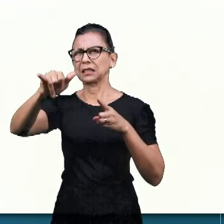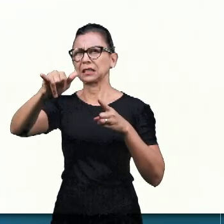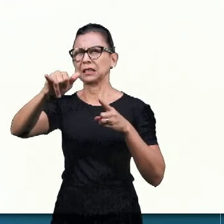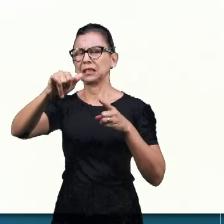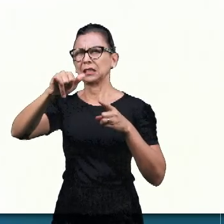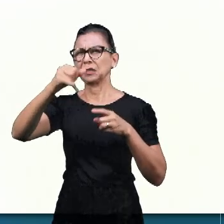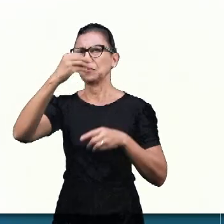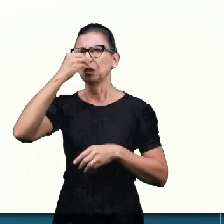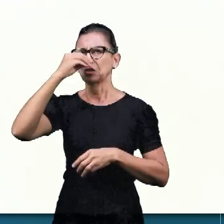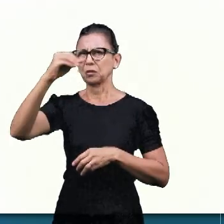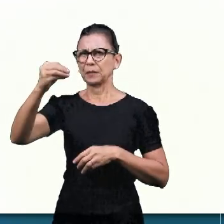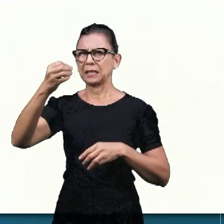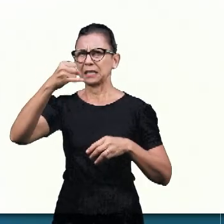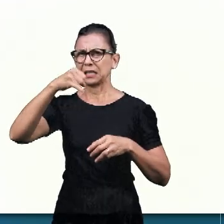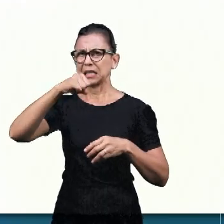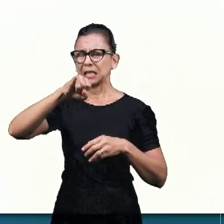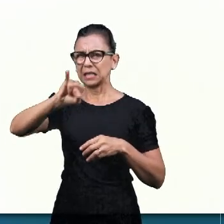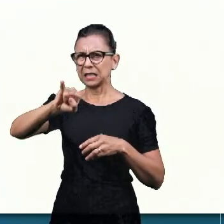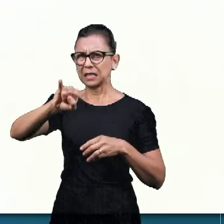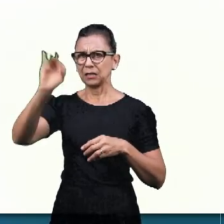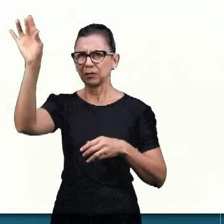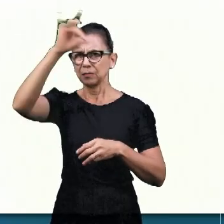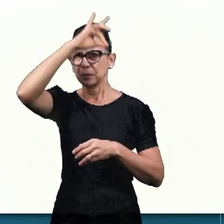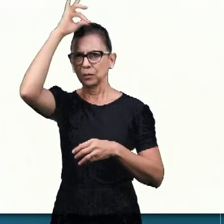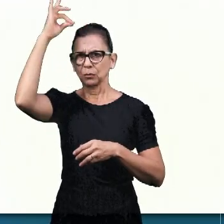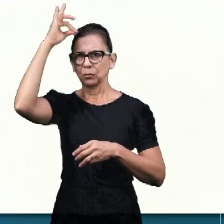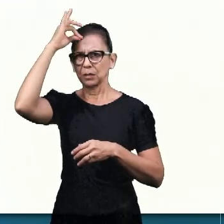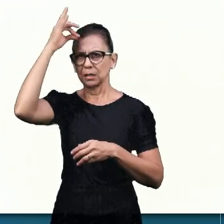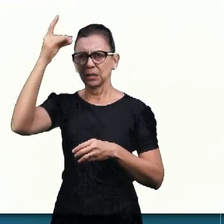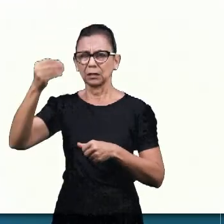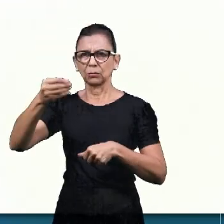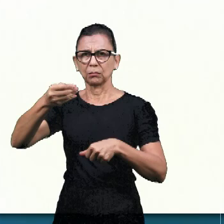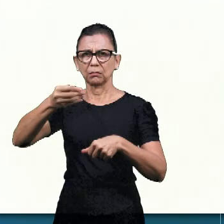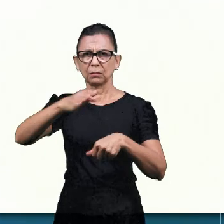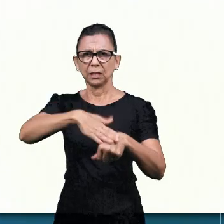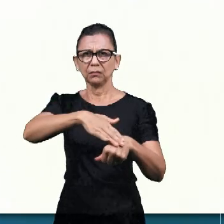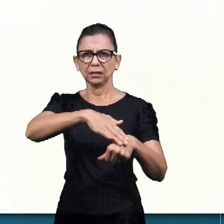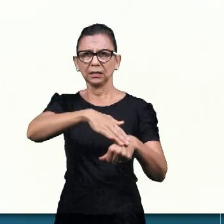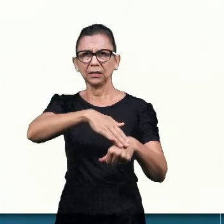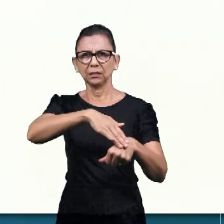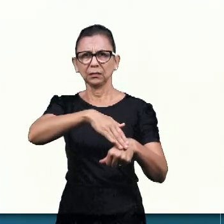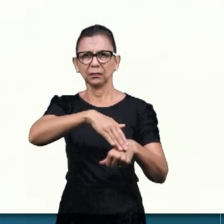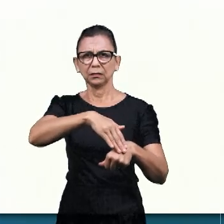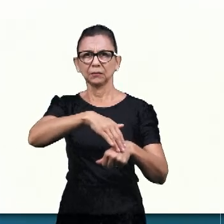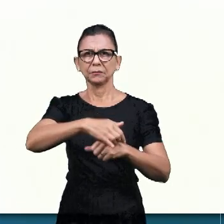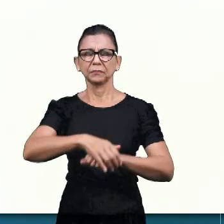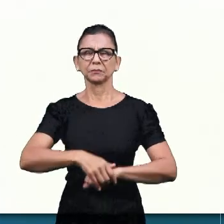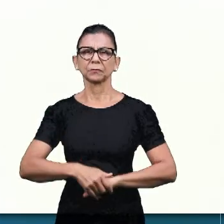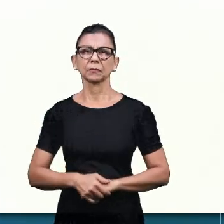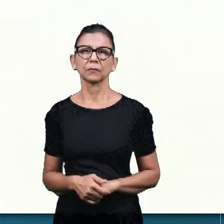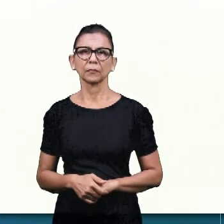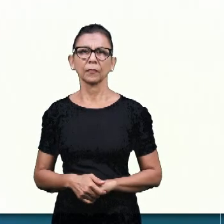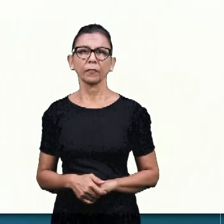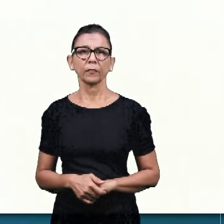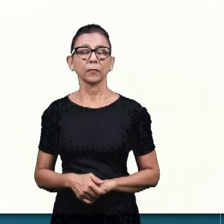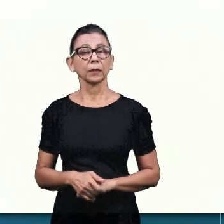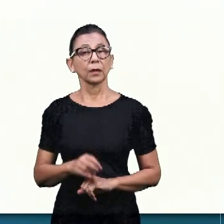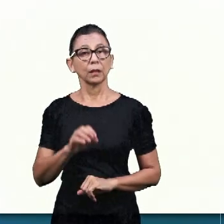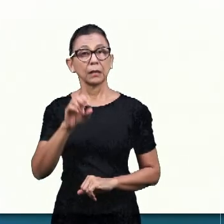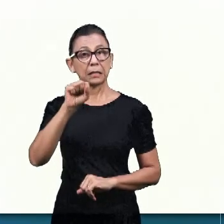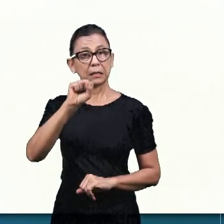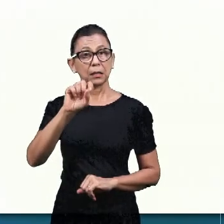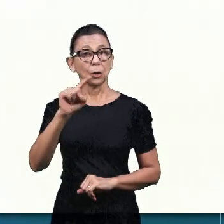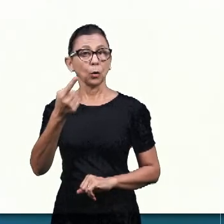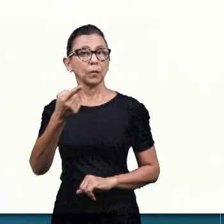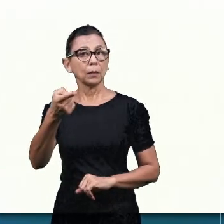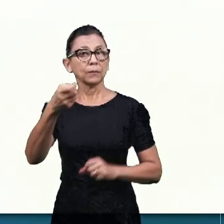lui a été donné par le Saint-Esprit? Oui ou non? Vous allez chercher afin que vous puissiez apporter